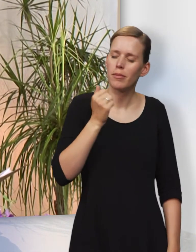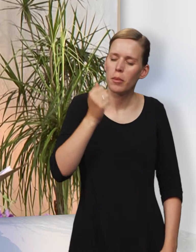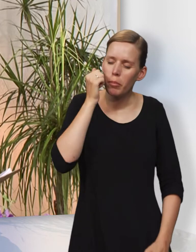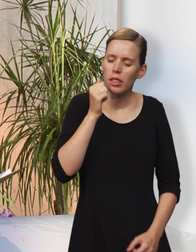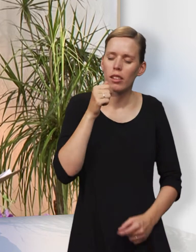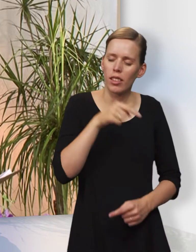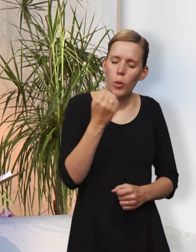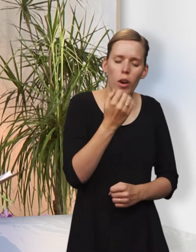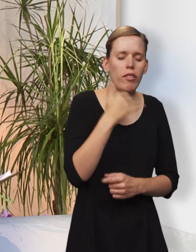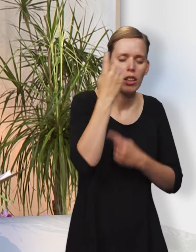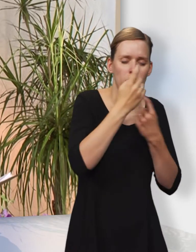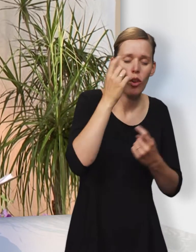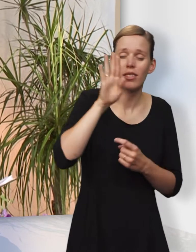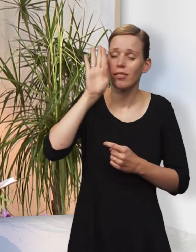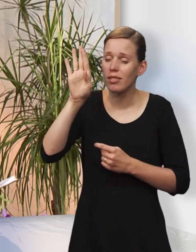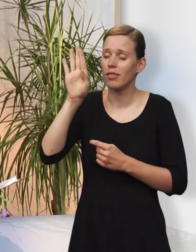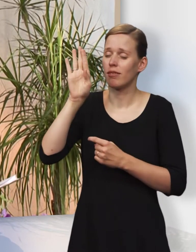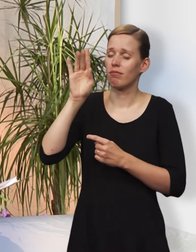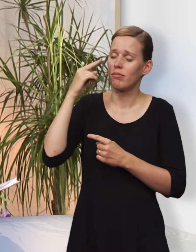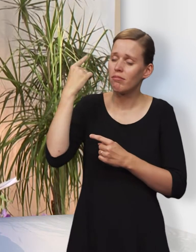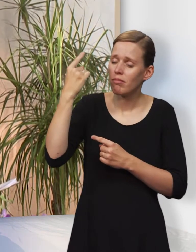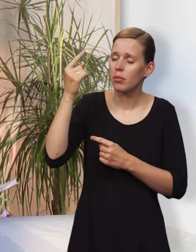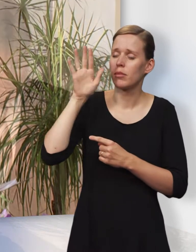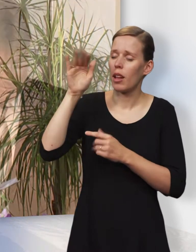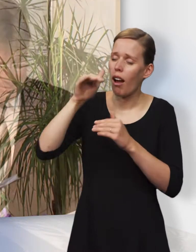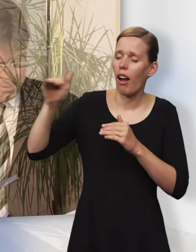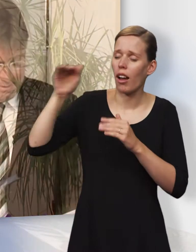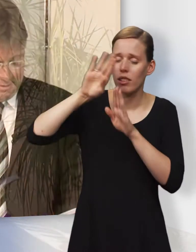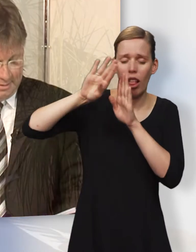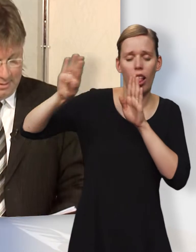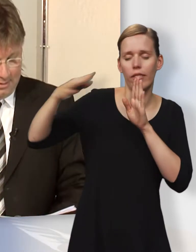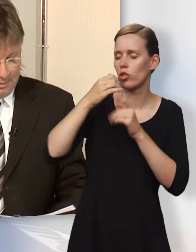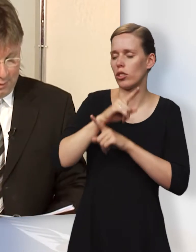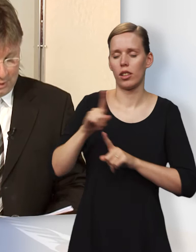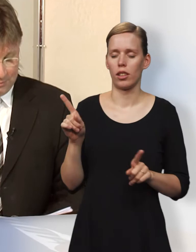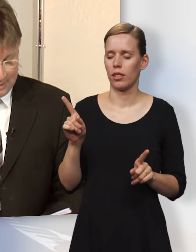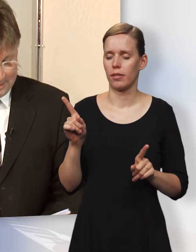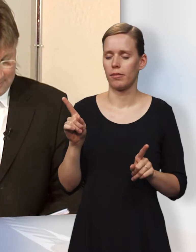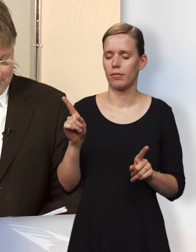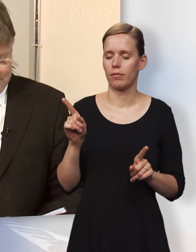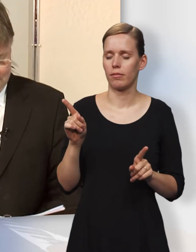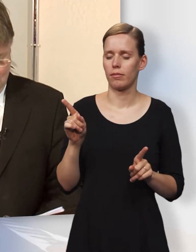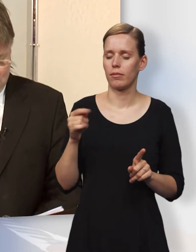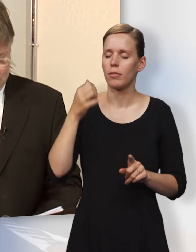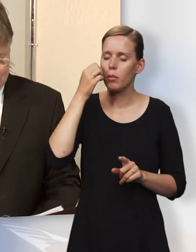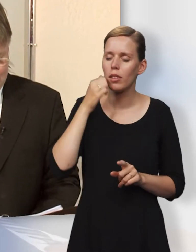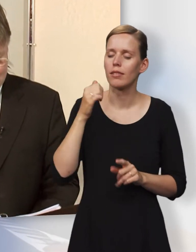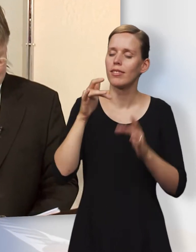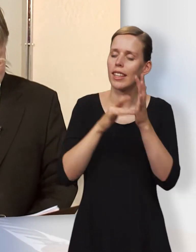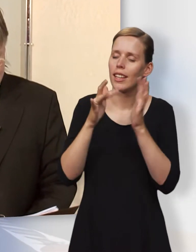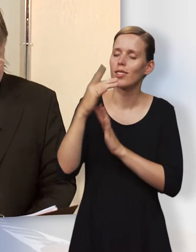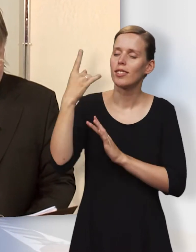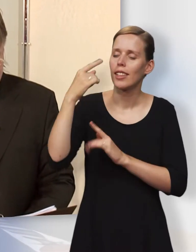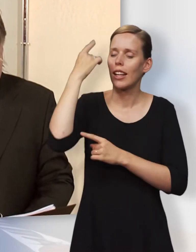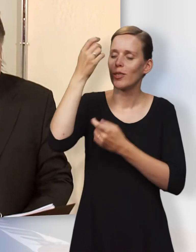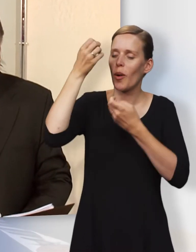all diesen Sorgen dich und dein Reich nicht aus dem Blick verlieren. Steck uns an mit der Sorglosigkeit